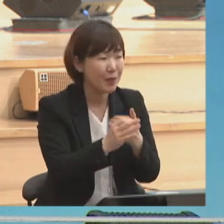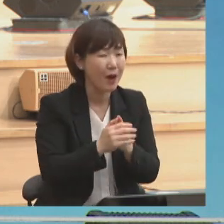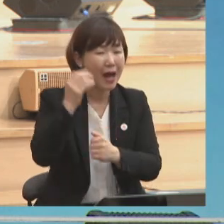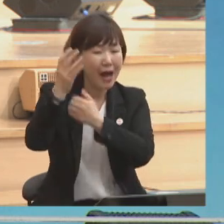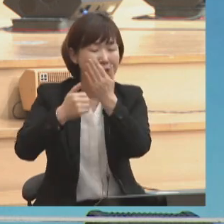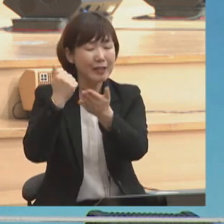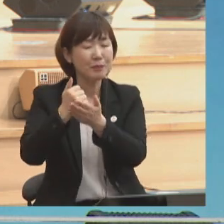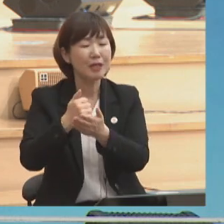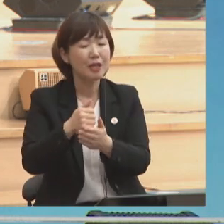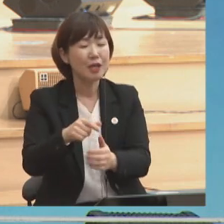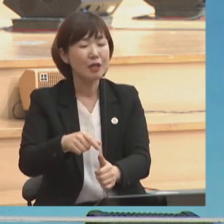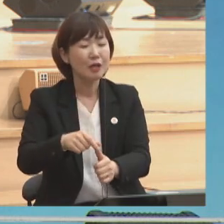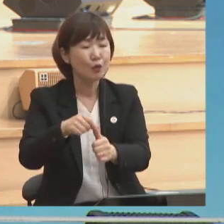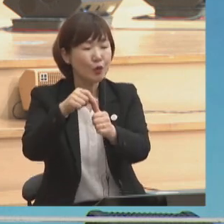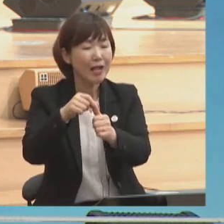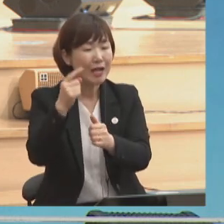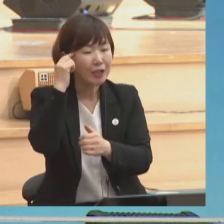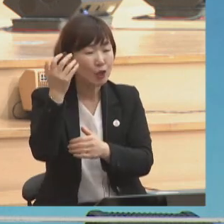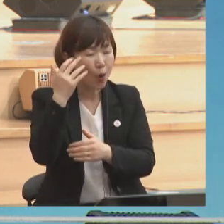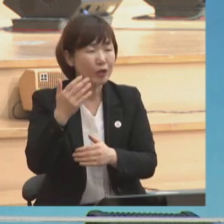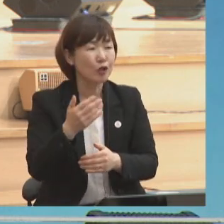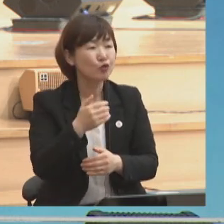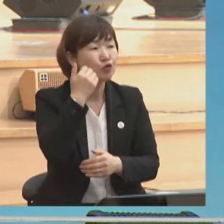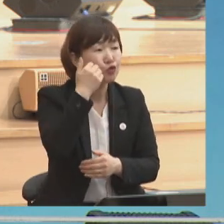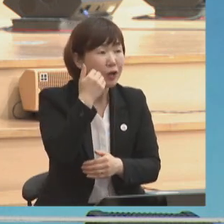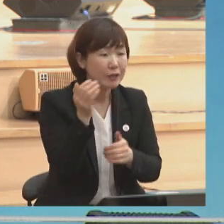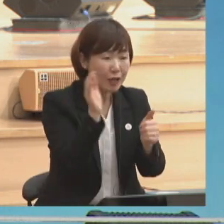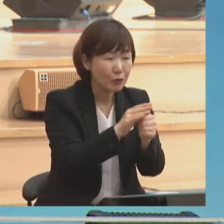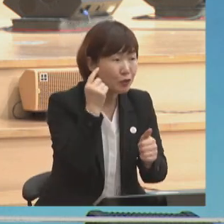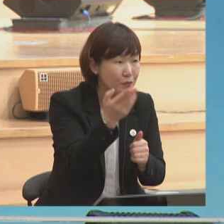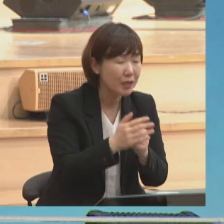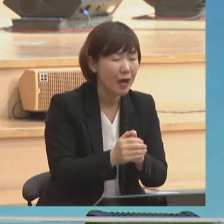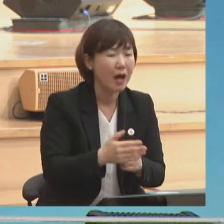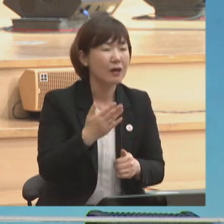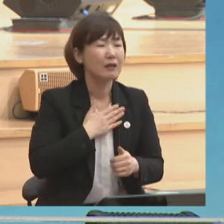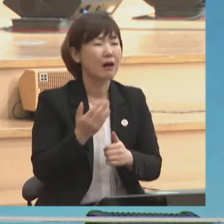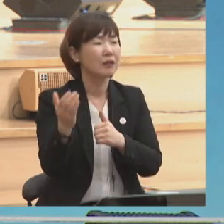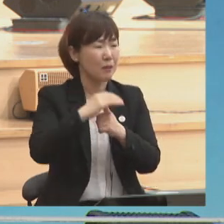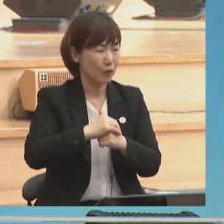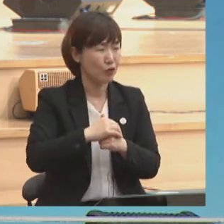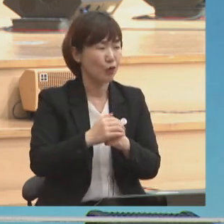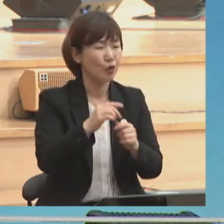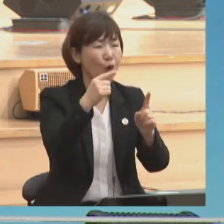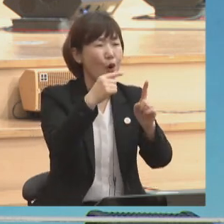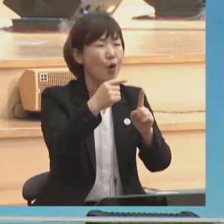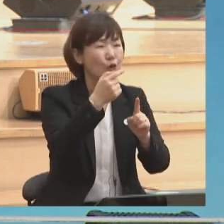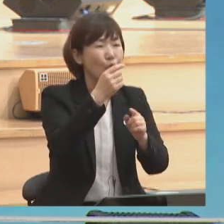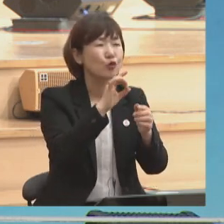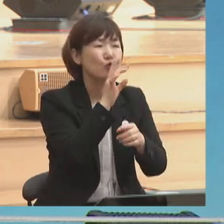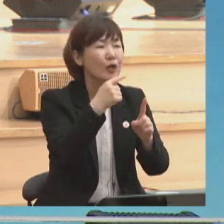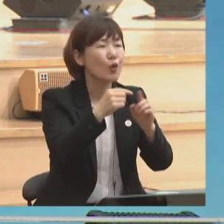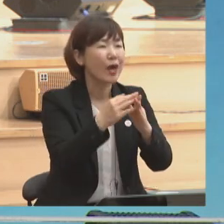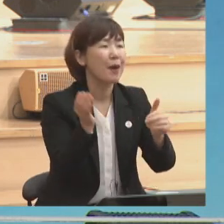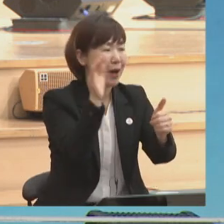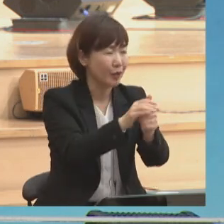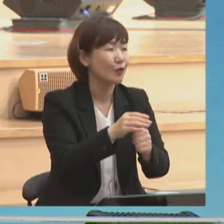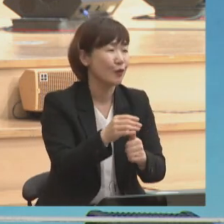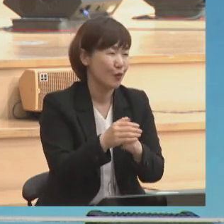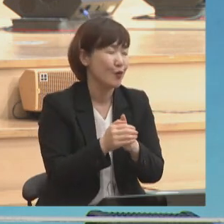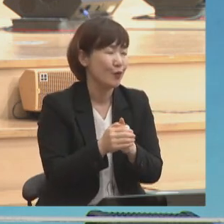붙여주실까요? 경산중앙교회 붙여주시는 줄 믿습니다. 그리고 우리 옆에 떡 붙여주시는 줄 믿습니다.